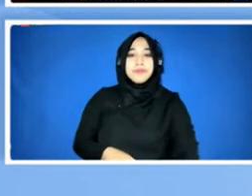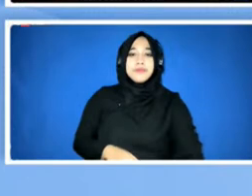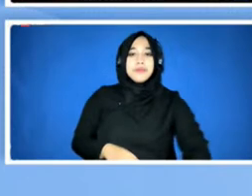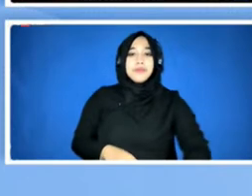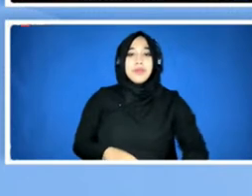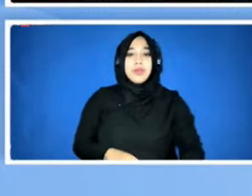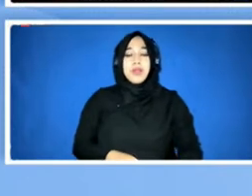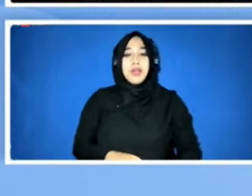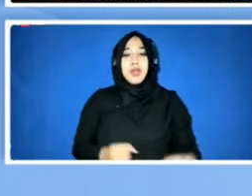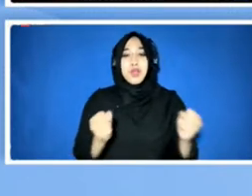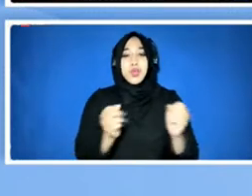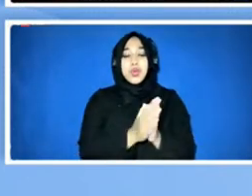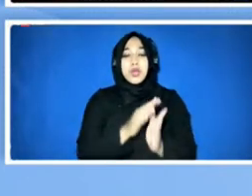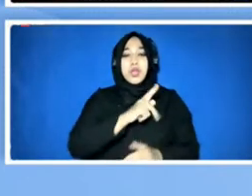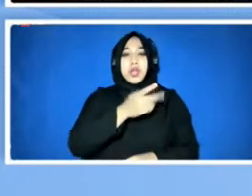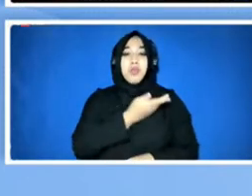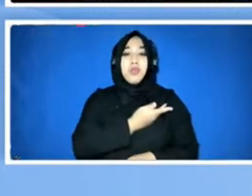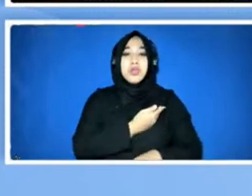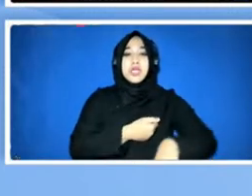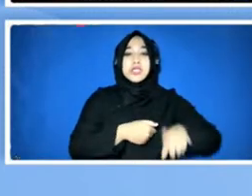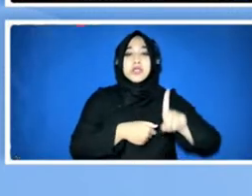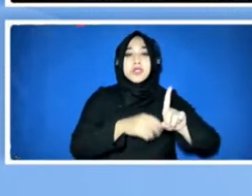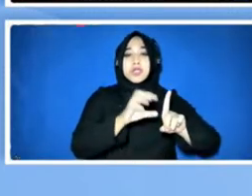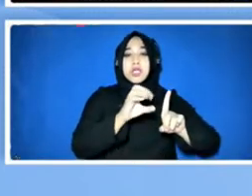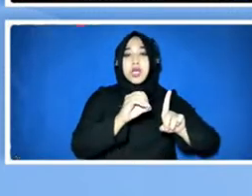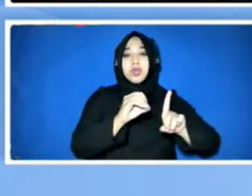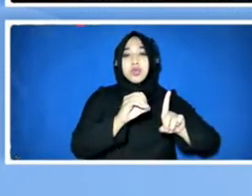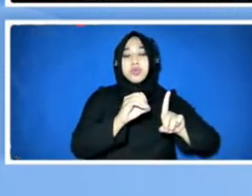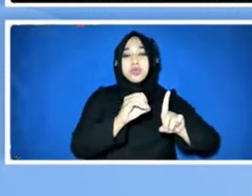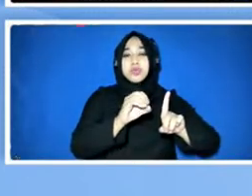Nah, total kita punya sekitar 100